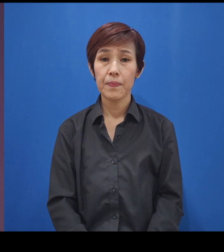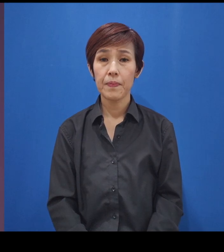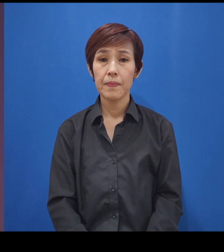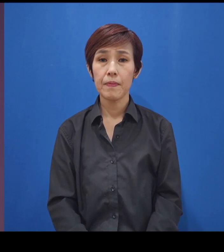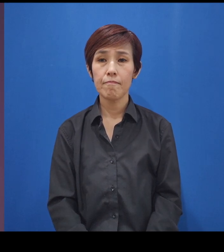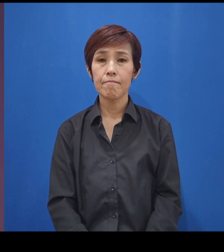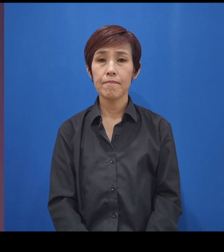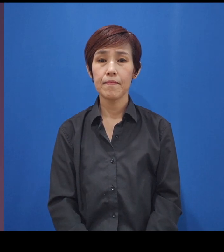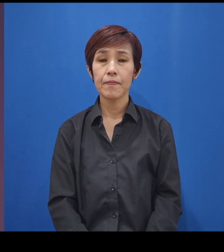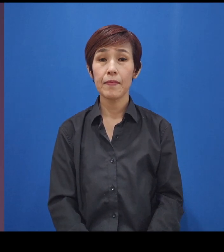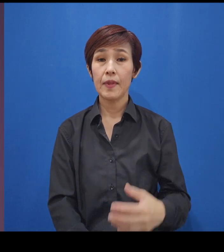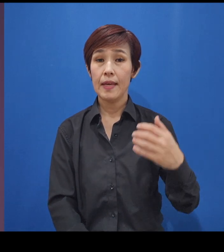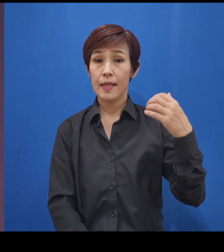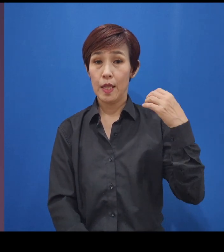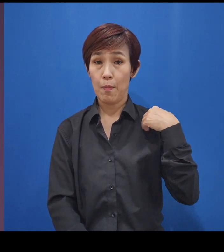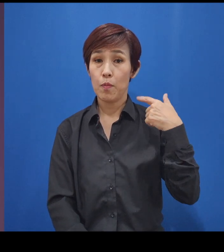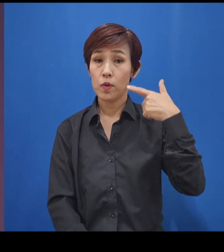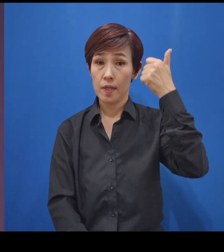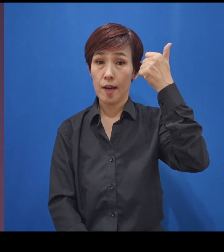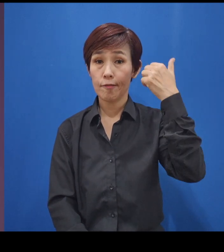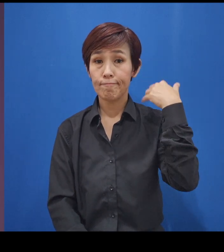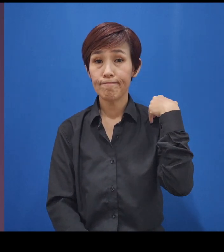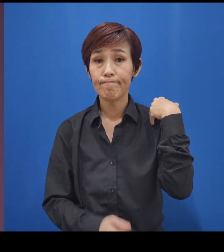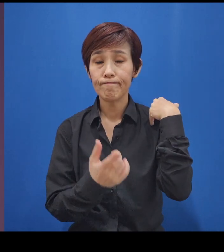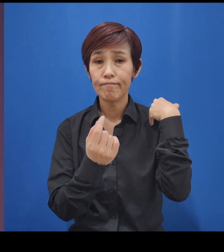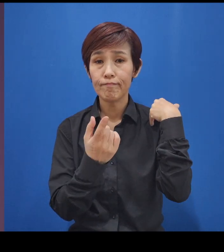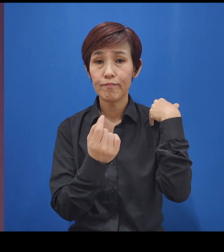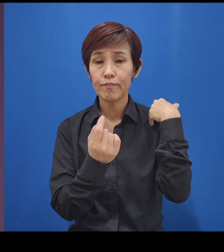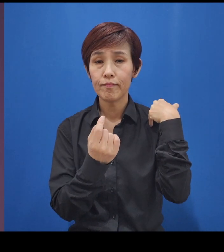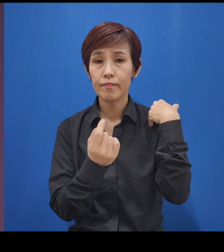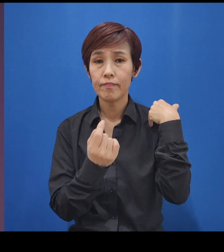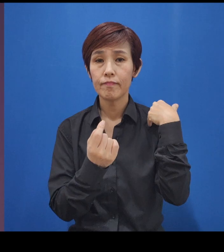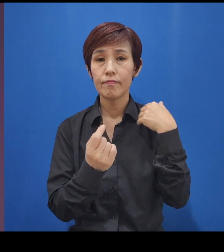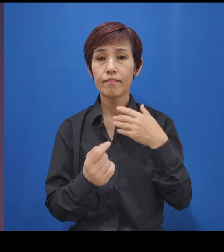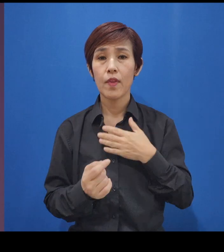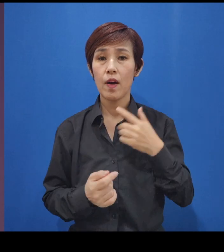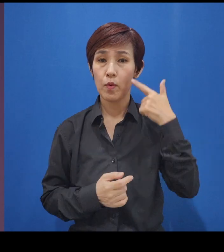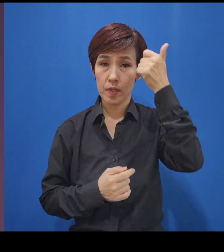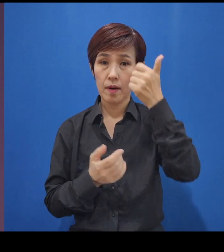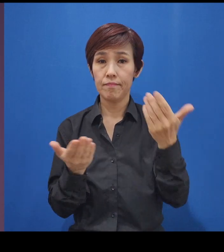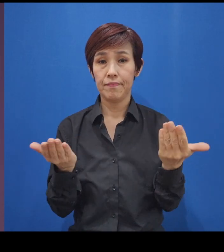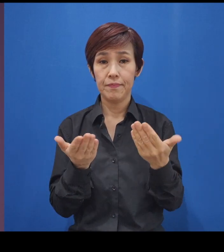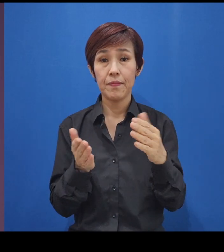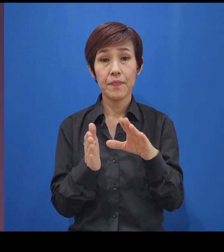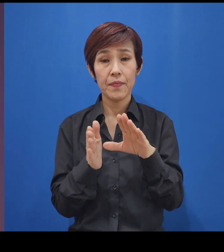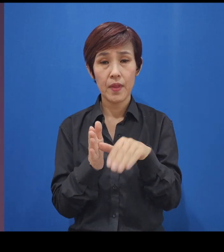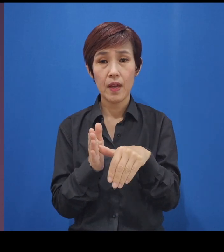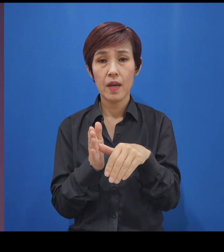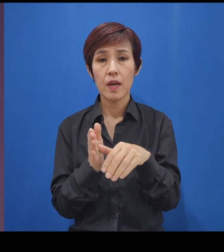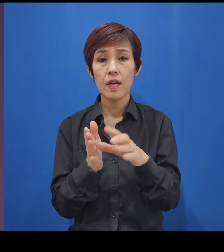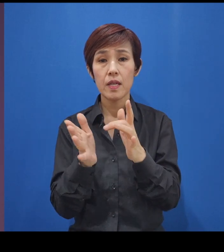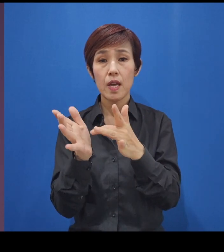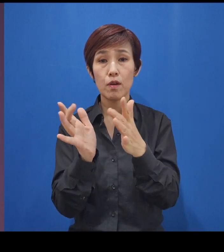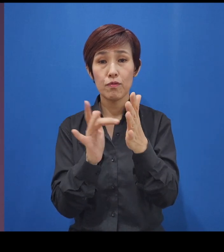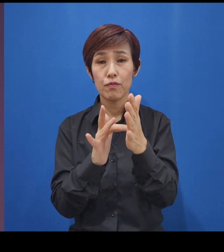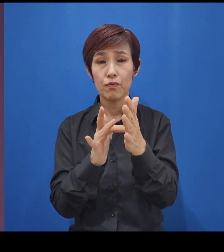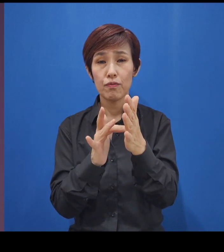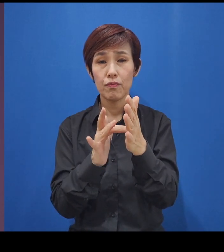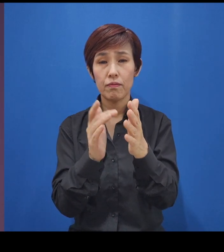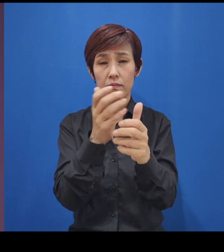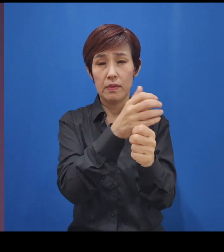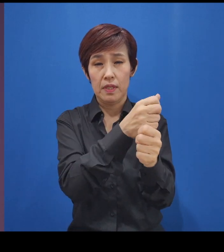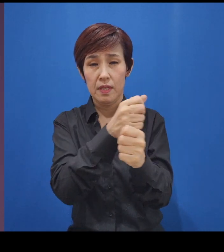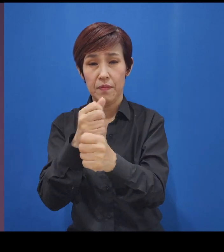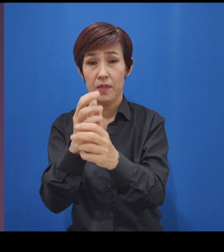어느 날 영광스럽게 담임 목사가 됐지만 저의 목회 과정에서 예수 잡는 자들의 길잡이